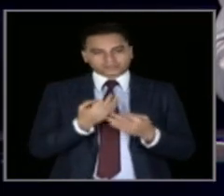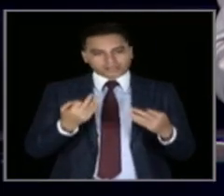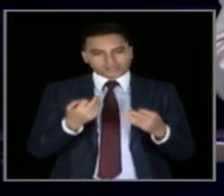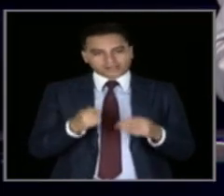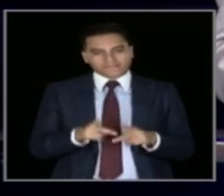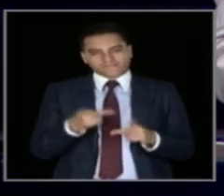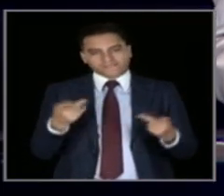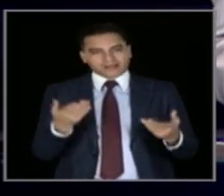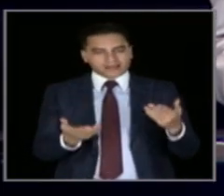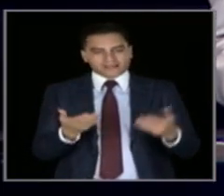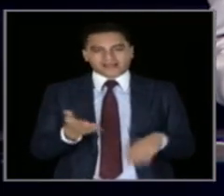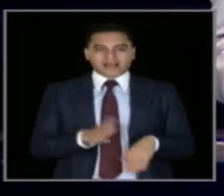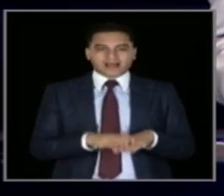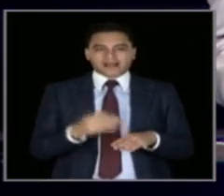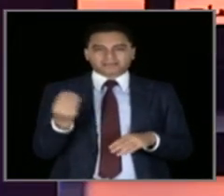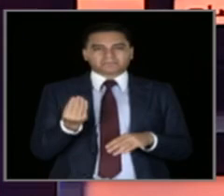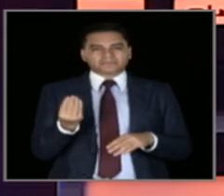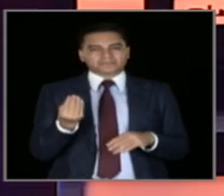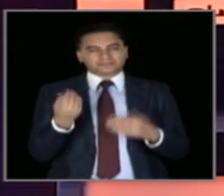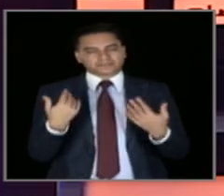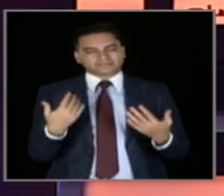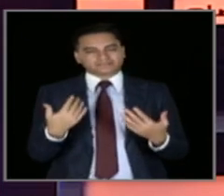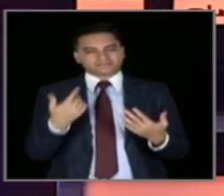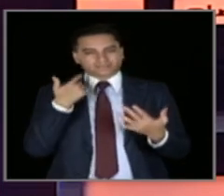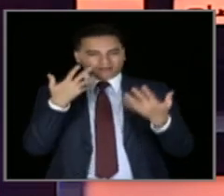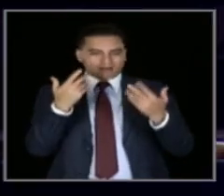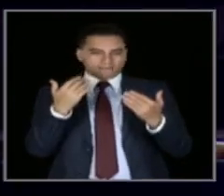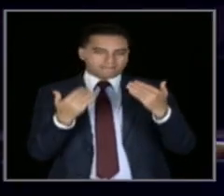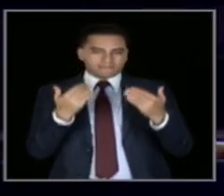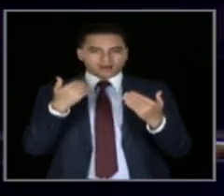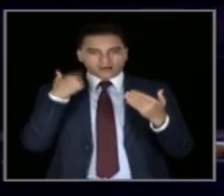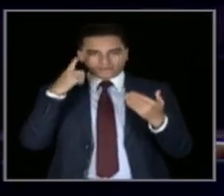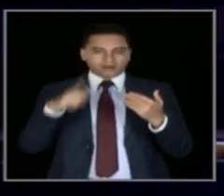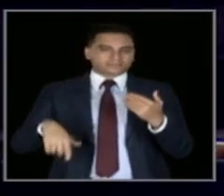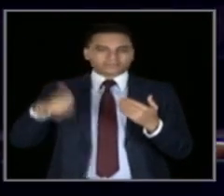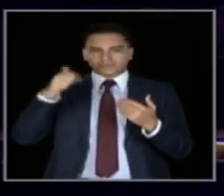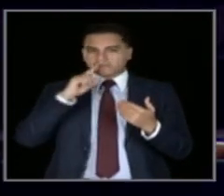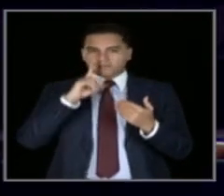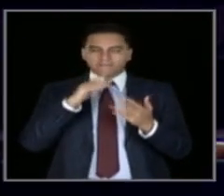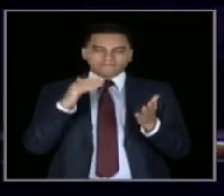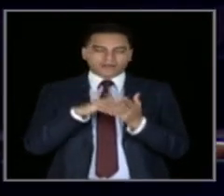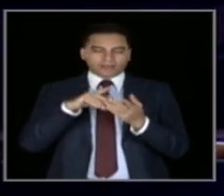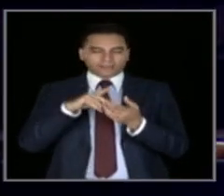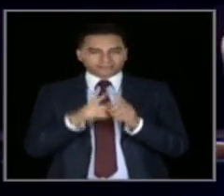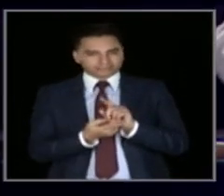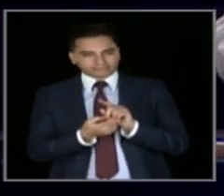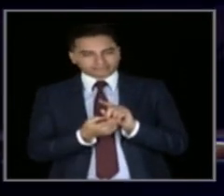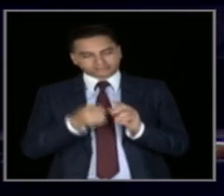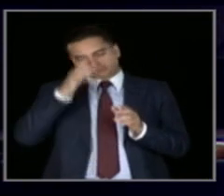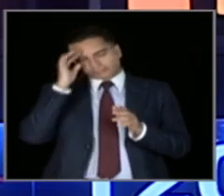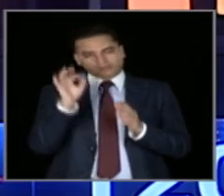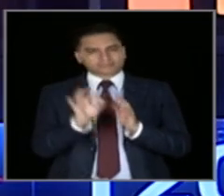معاكوا الحقيقة على حاجة بسيطة جدا. على مدار المباراة أنا توقعت إن أنتوا هتخطفوا الماتش خلاص،